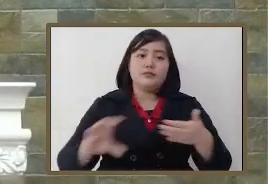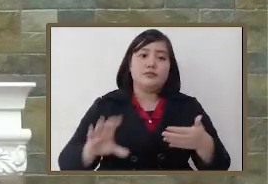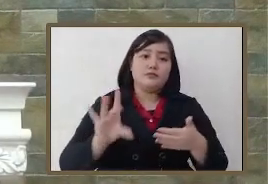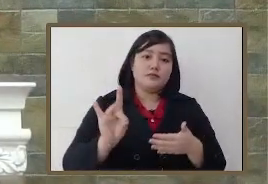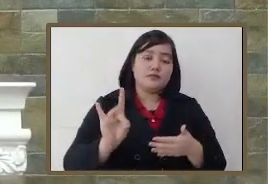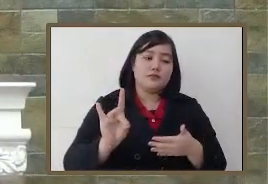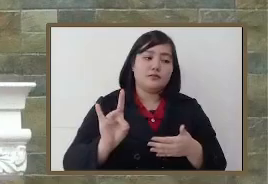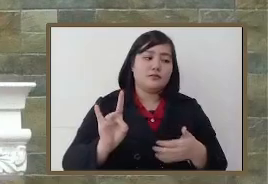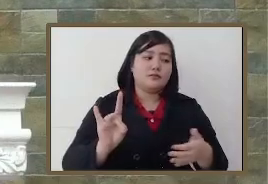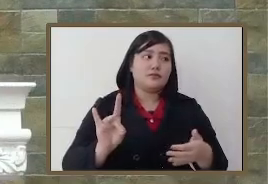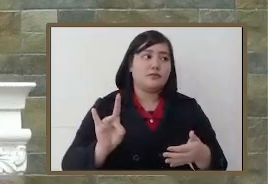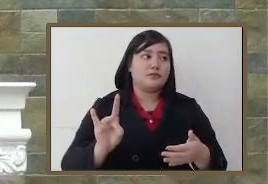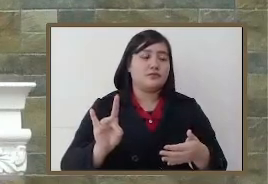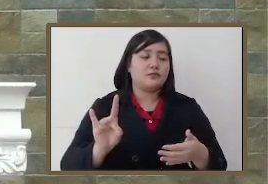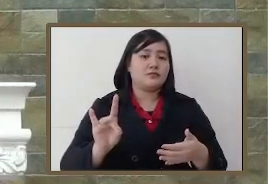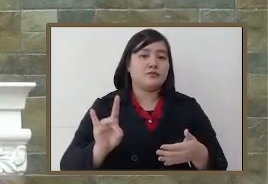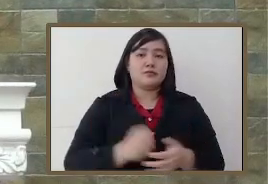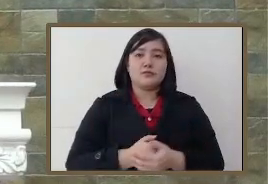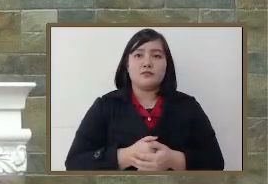8.